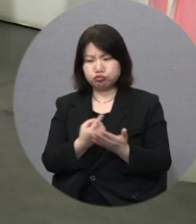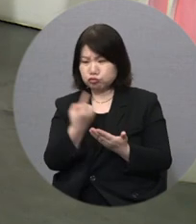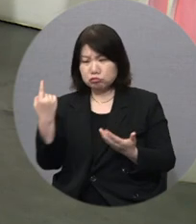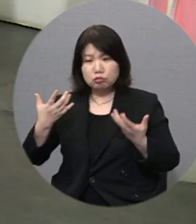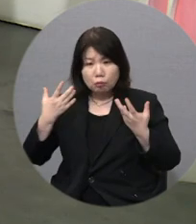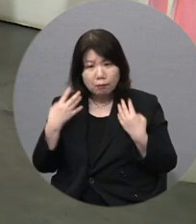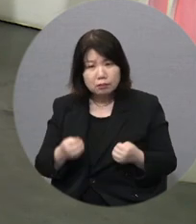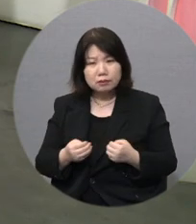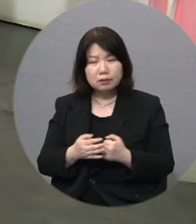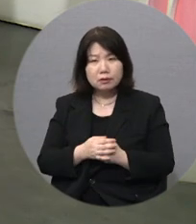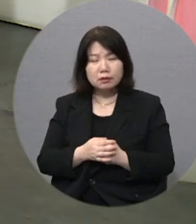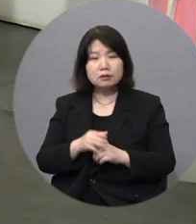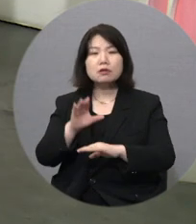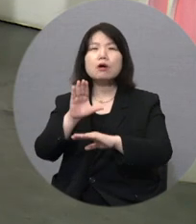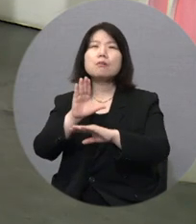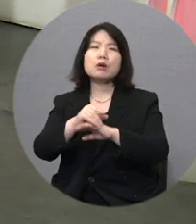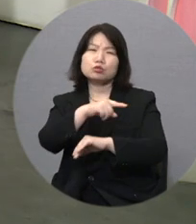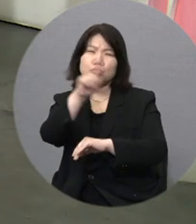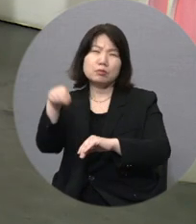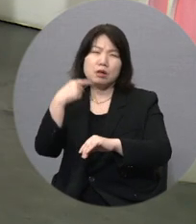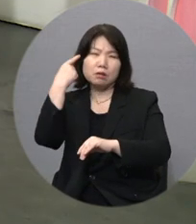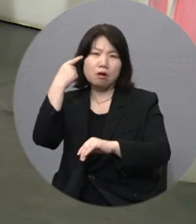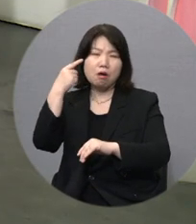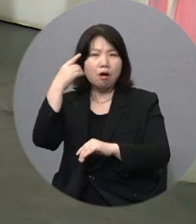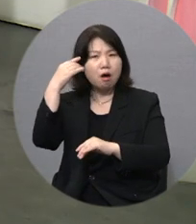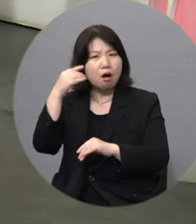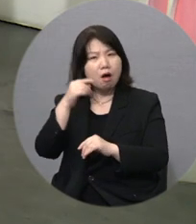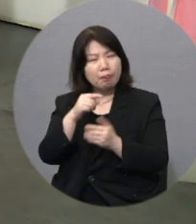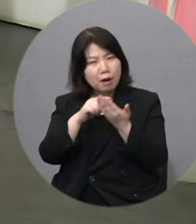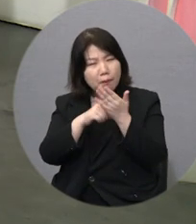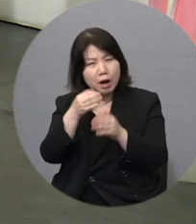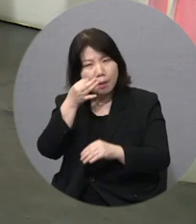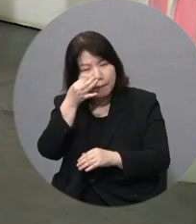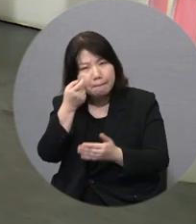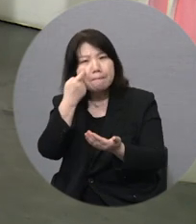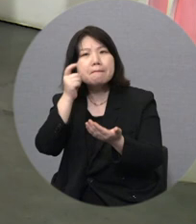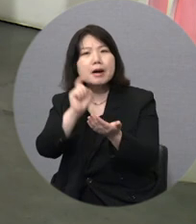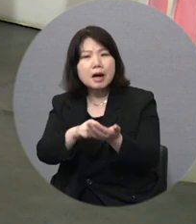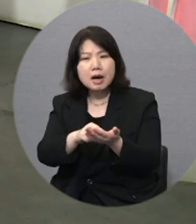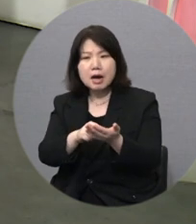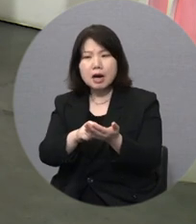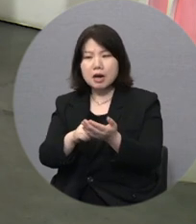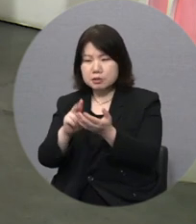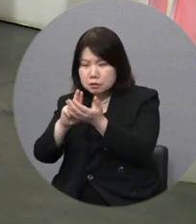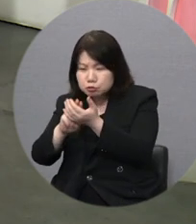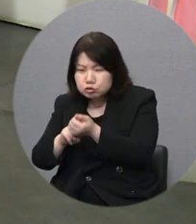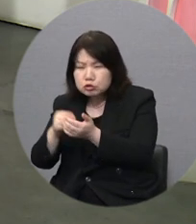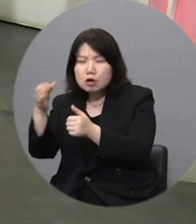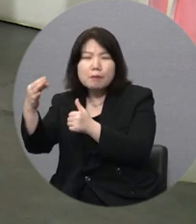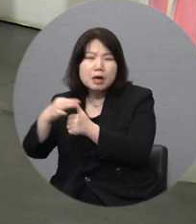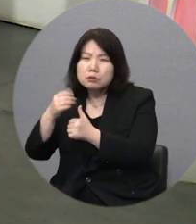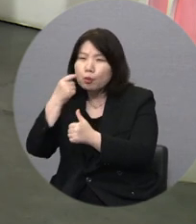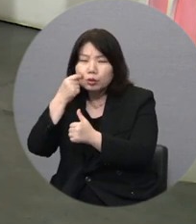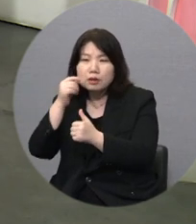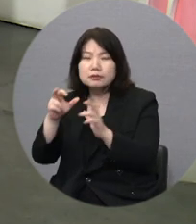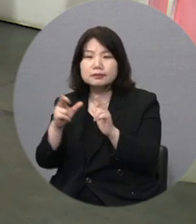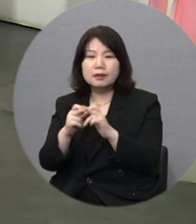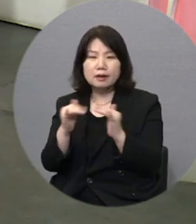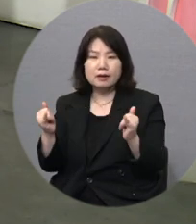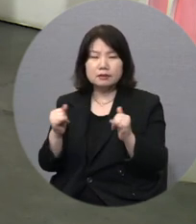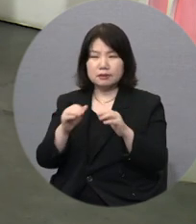어 방송에서 좀 알아 주셔 가지고 사각 지대에 있는 장애인들이 좀 더욱 더 보편적으로